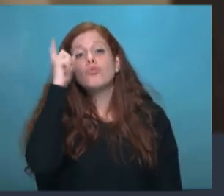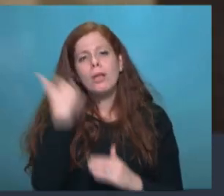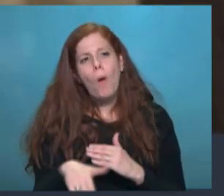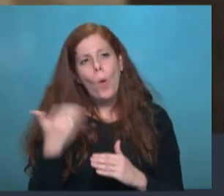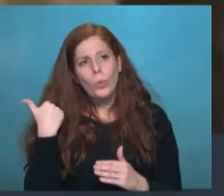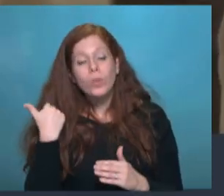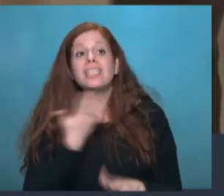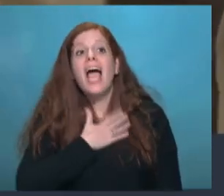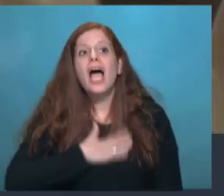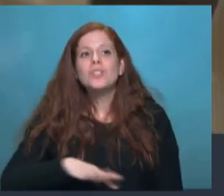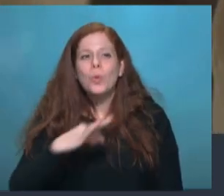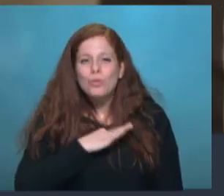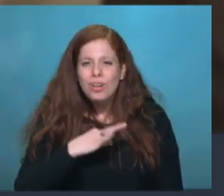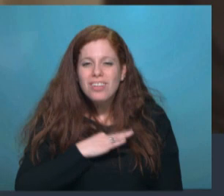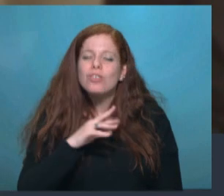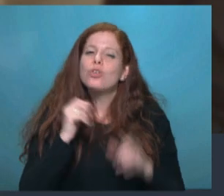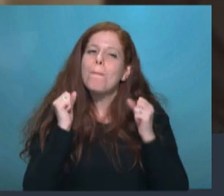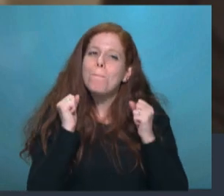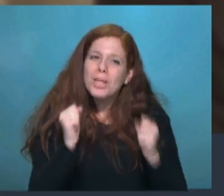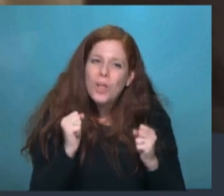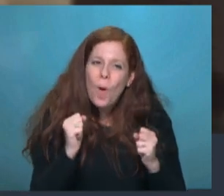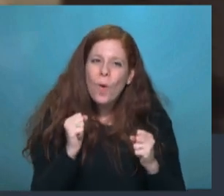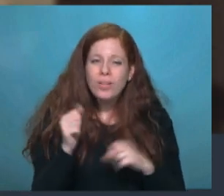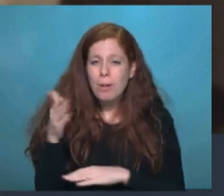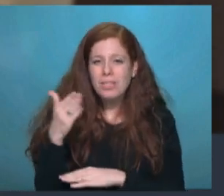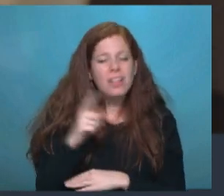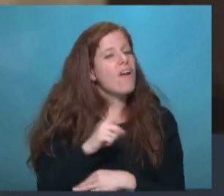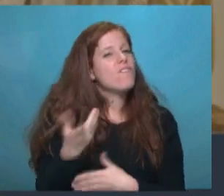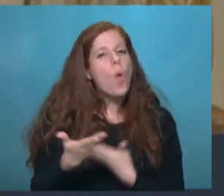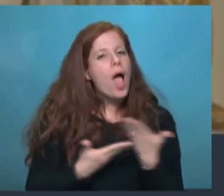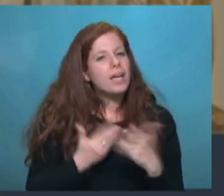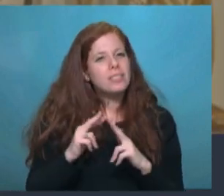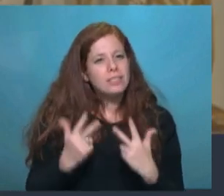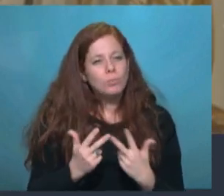כי הרצון שלי שיהיה ביטחון למדינה ולא יחסי ציבור לצה"ל.